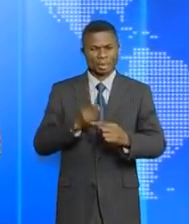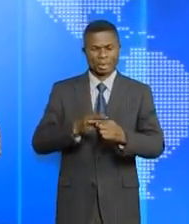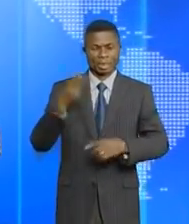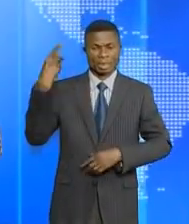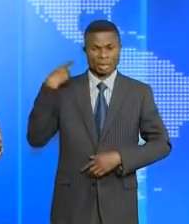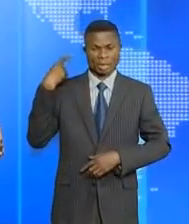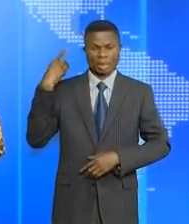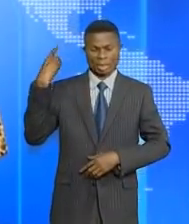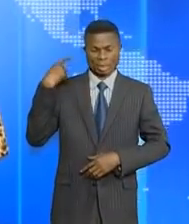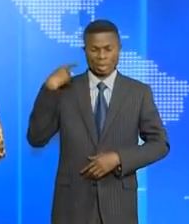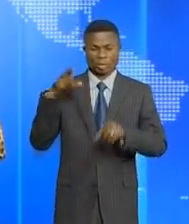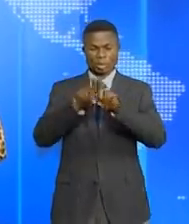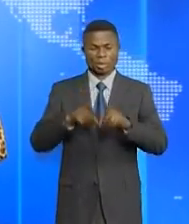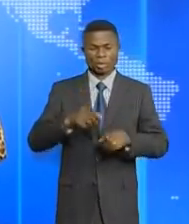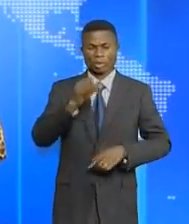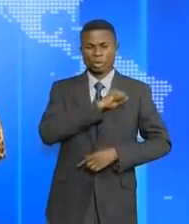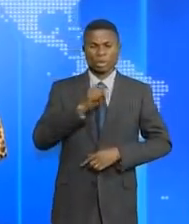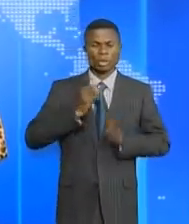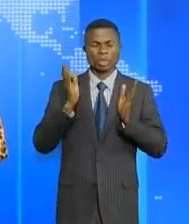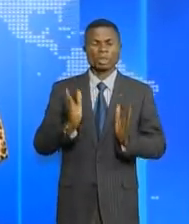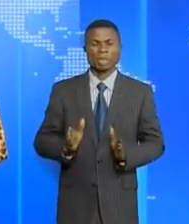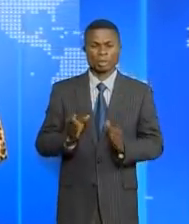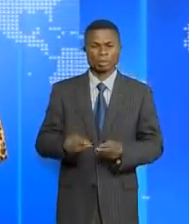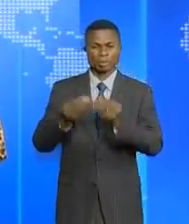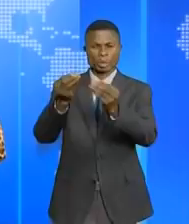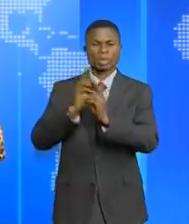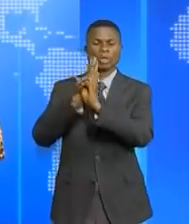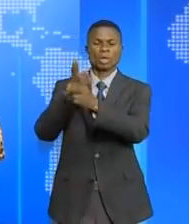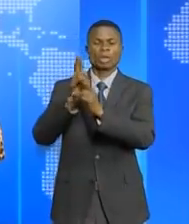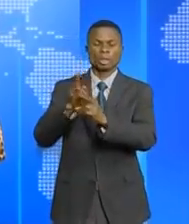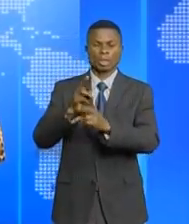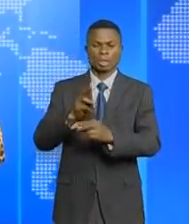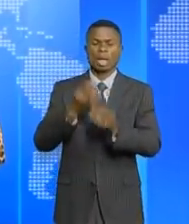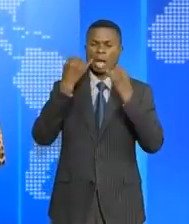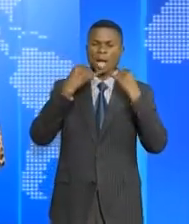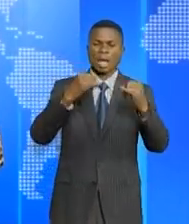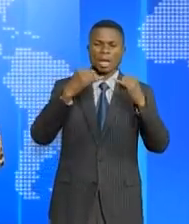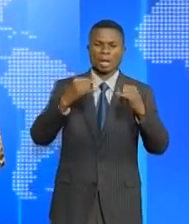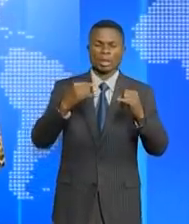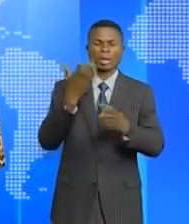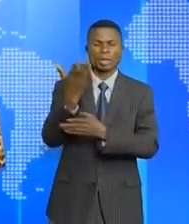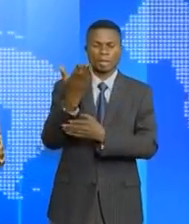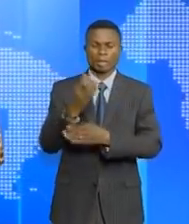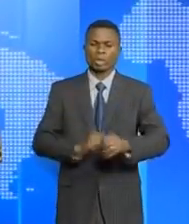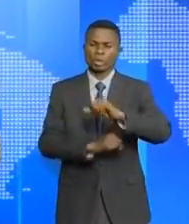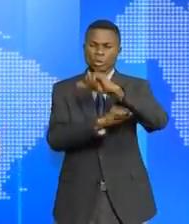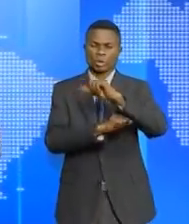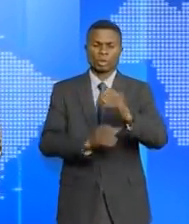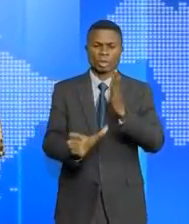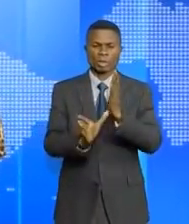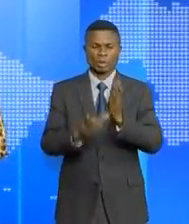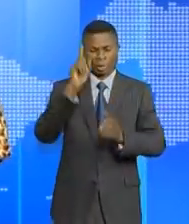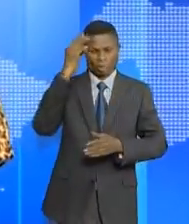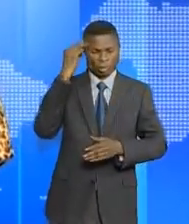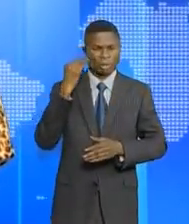députés et sénateurs élus de cette province ont remis un rapport de mission d'information et sollicitent l'arbitrage du vice-premier